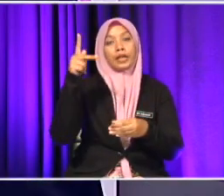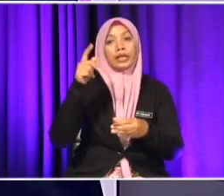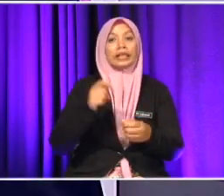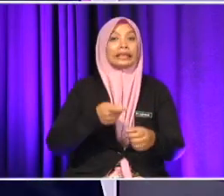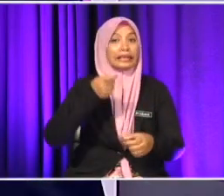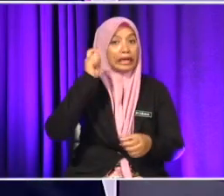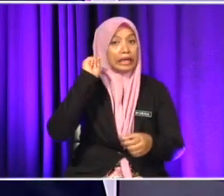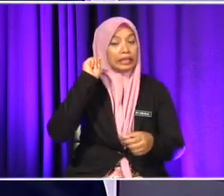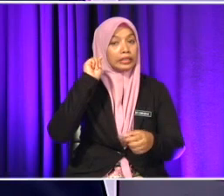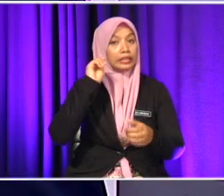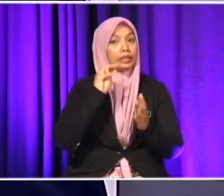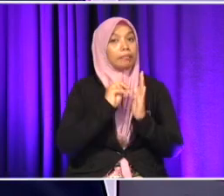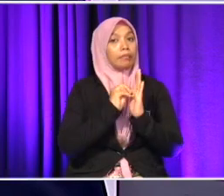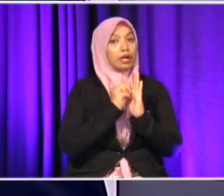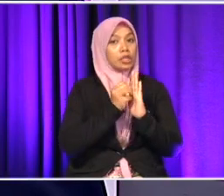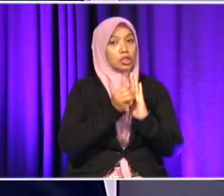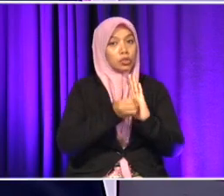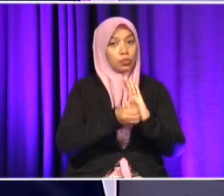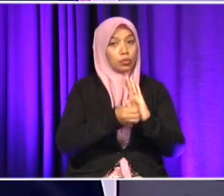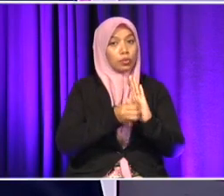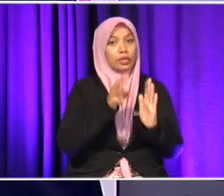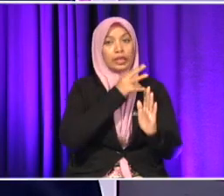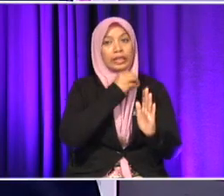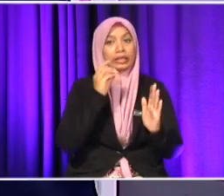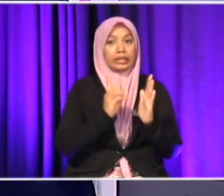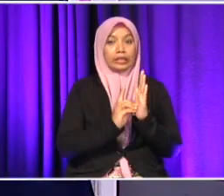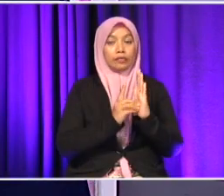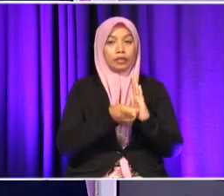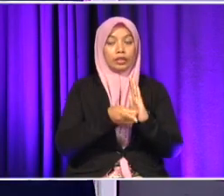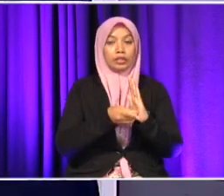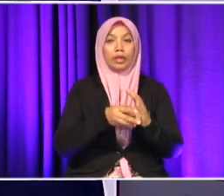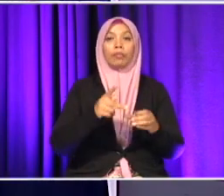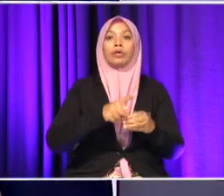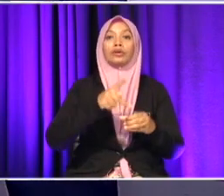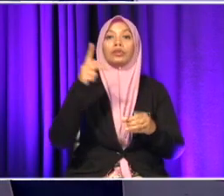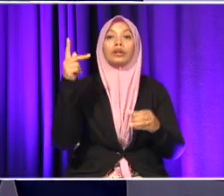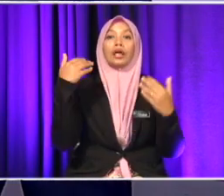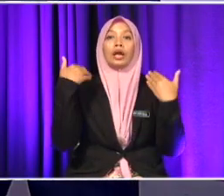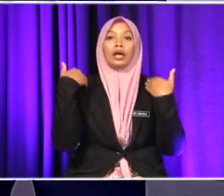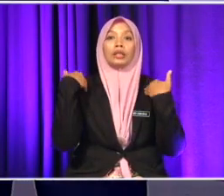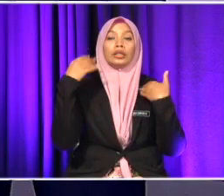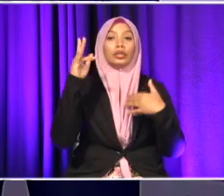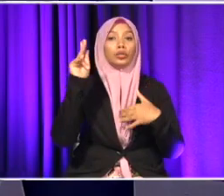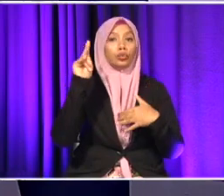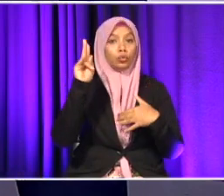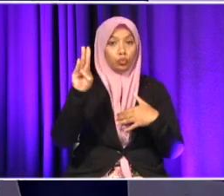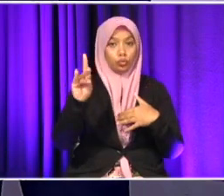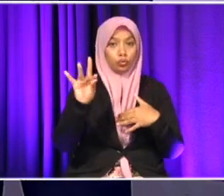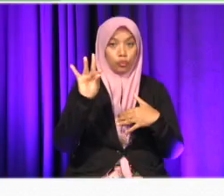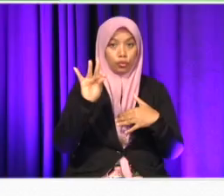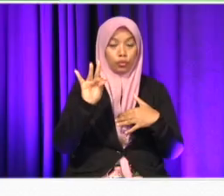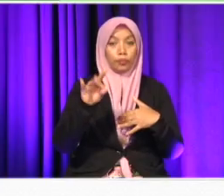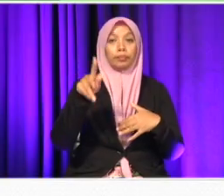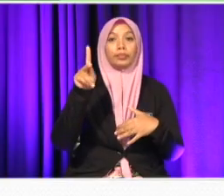dan seterusnya adalah perancangan pengeluaran jadi perancangan pengeluaran ada 7 pekaro yang perlu murid-murid ingat